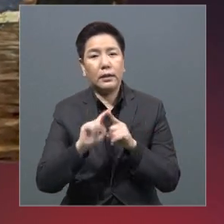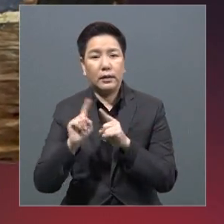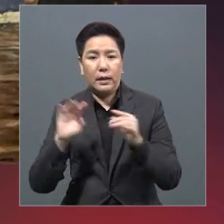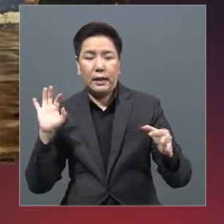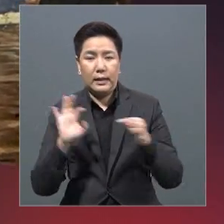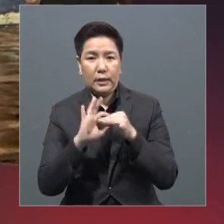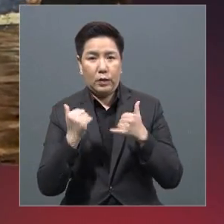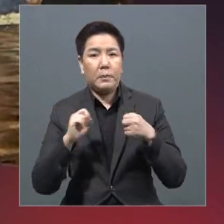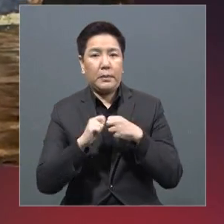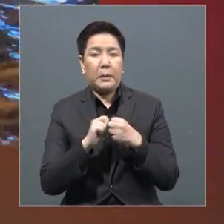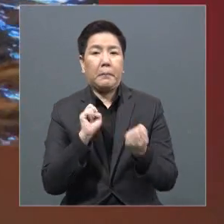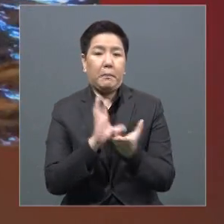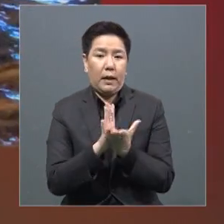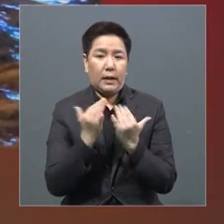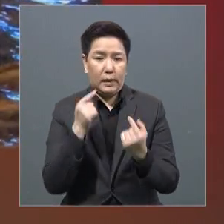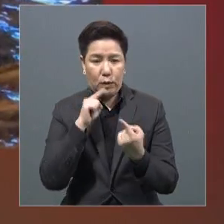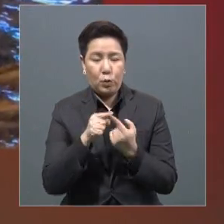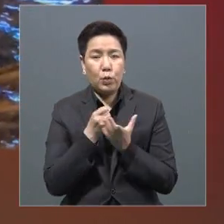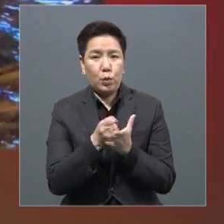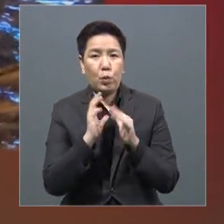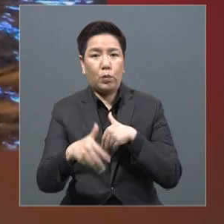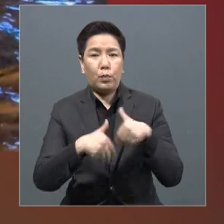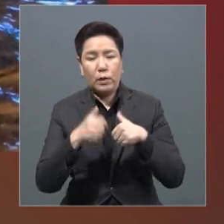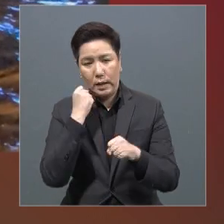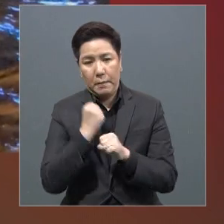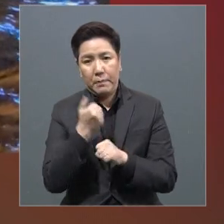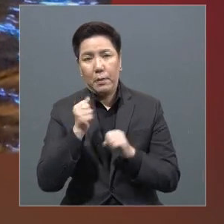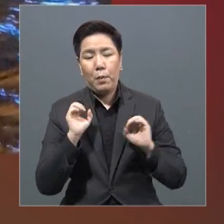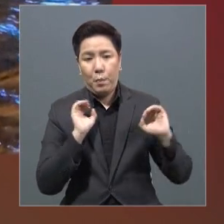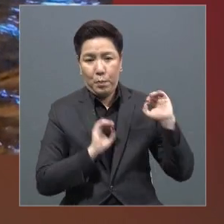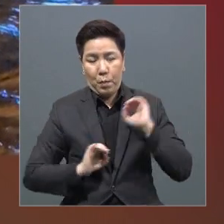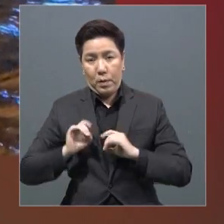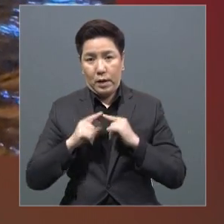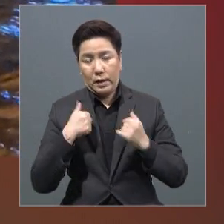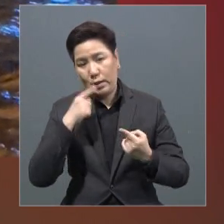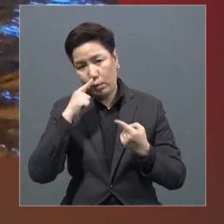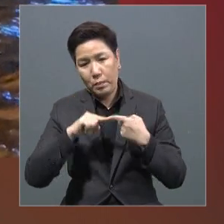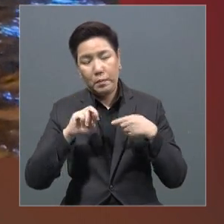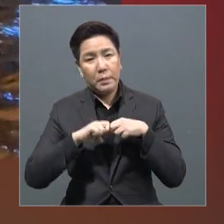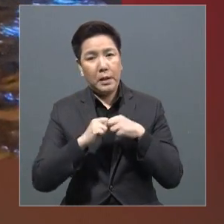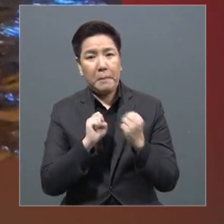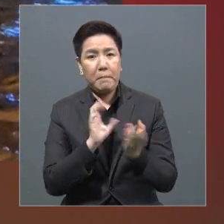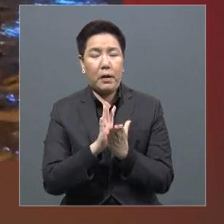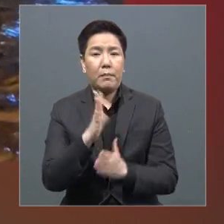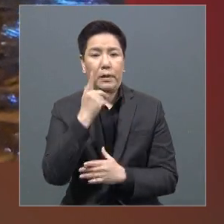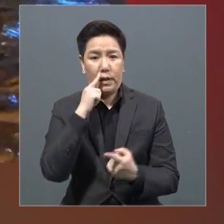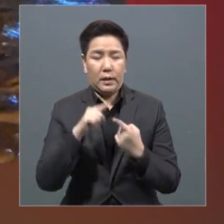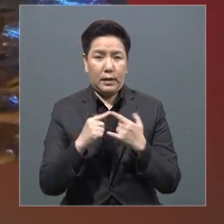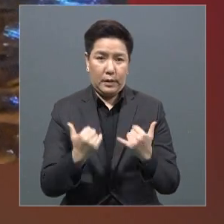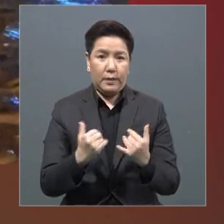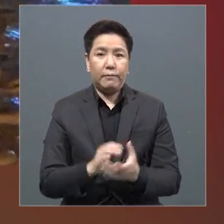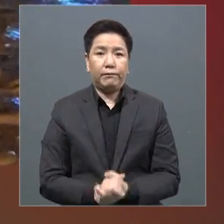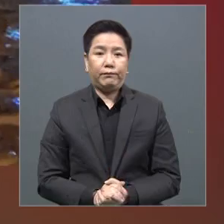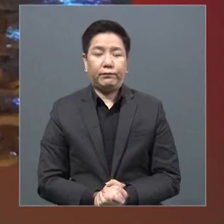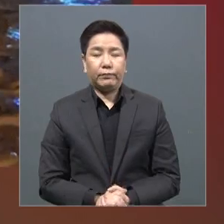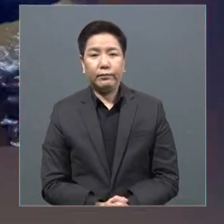จากพื้นที่ประสบภัยก็สามารถที่จะช่วยเหลือชาวบ้านออกมาได้อย่างปลอดภัยนะคะโดยที่ไม่มีใครได้รับบาดเจ็บหรือว่าสูญเสียแต่อย่างใด